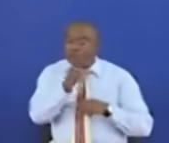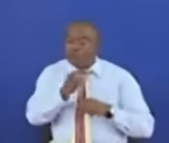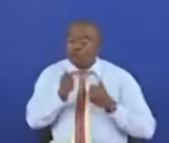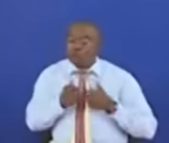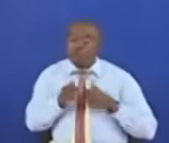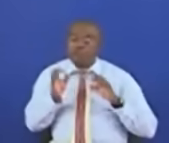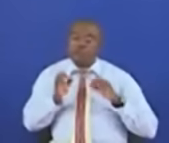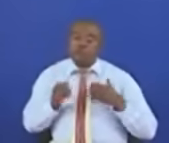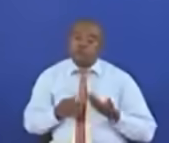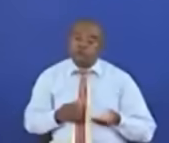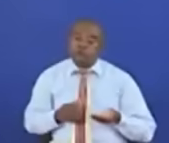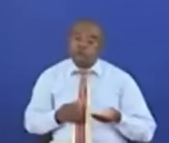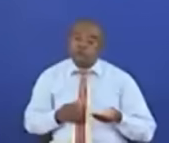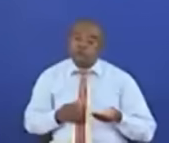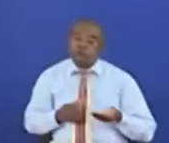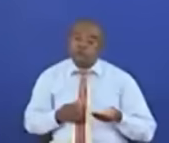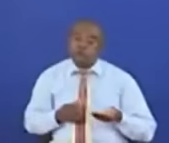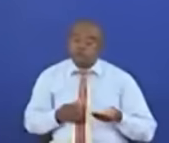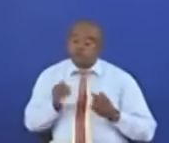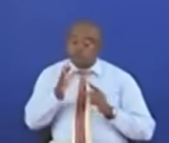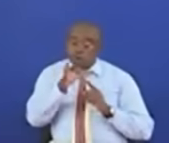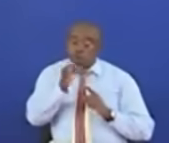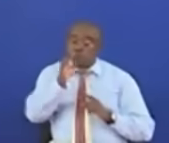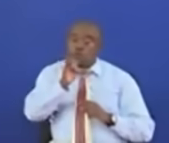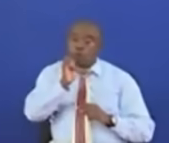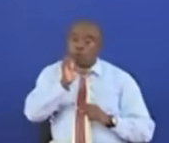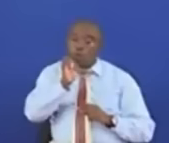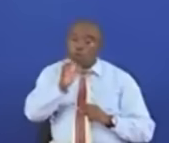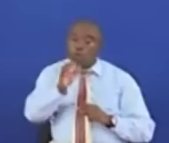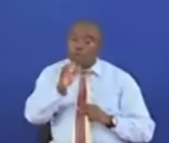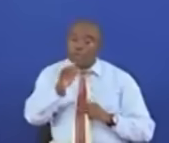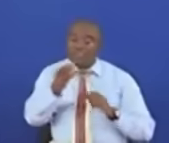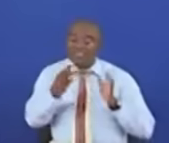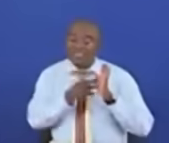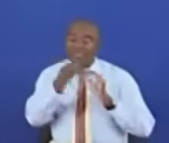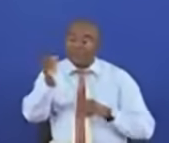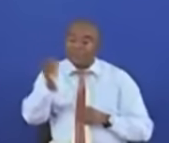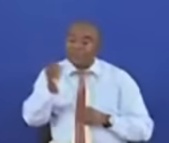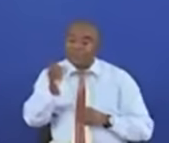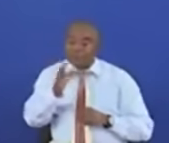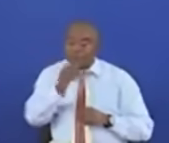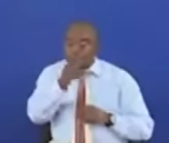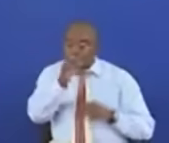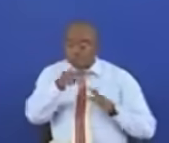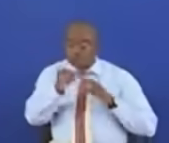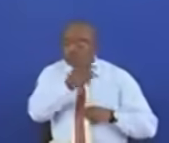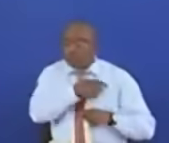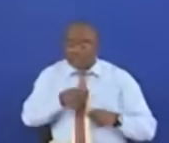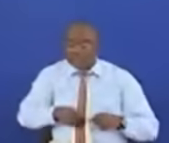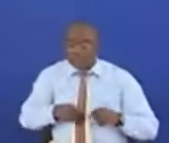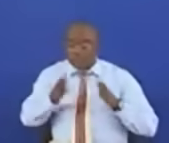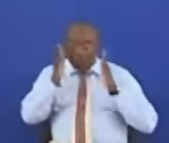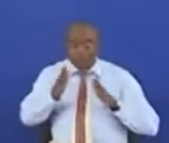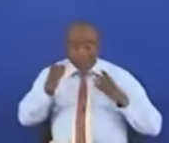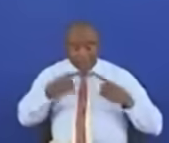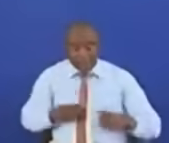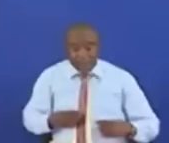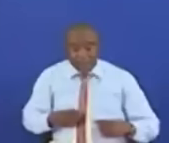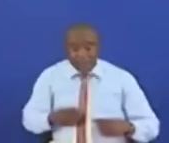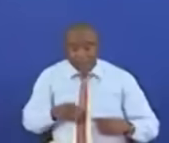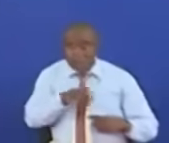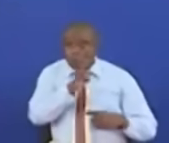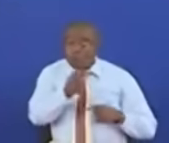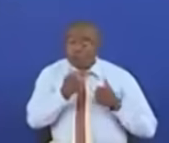hawakutegemea tufanye uchaguzi. Uchaguzi wa mwaka 1980 wa rais, wa bunge na mawadiwani